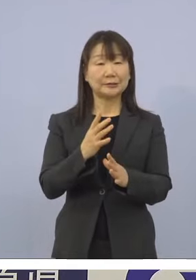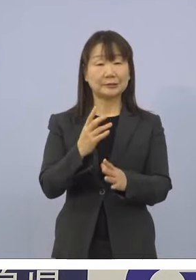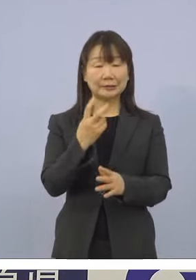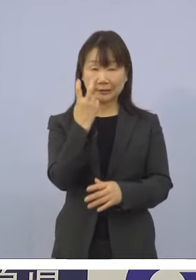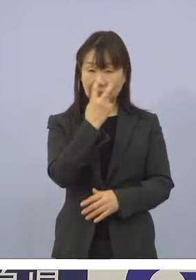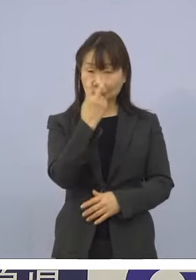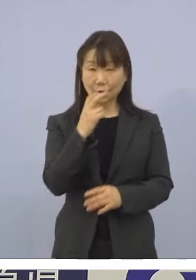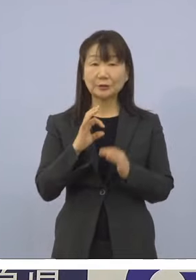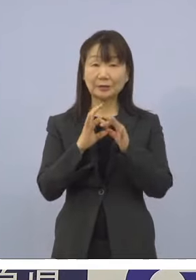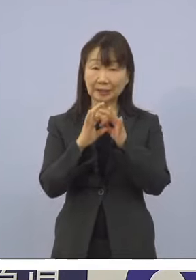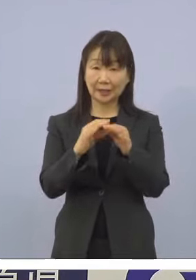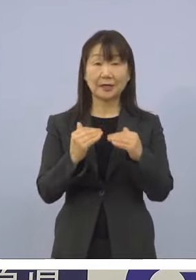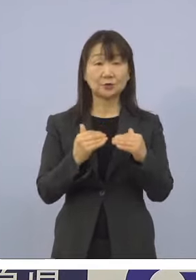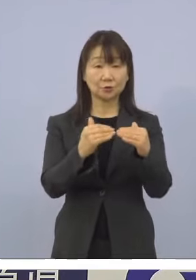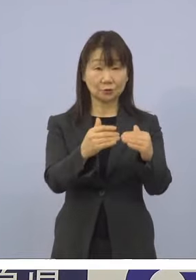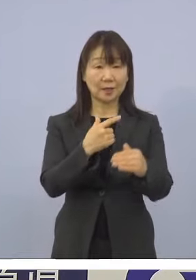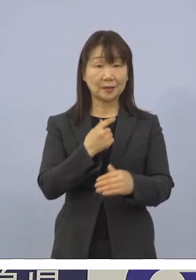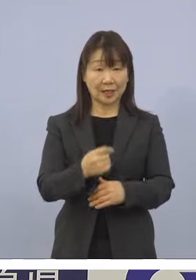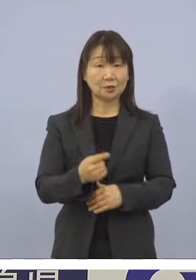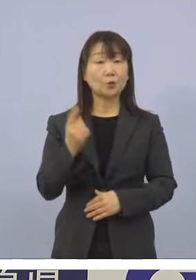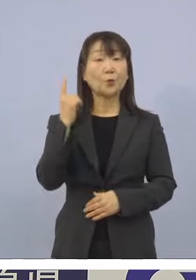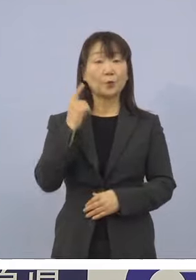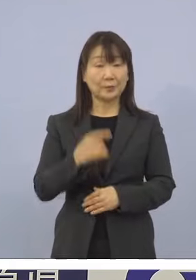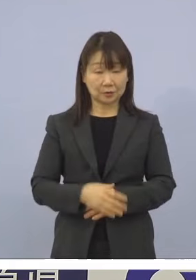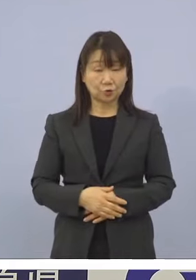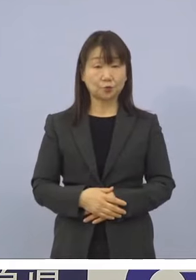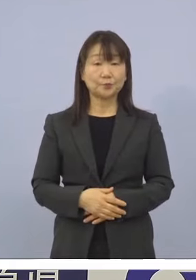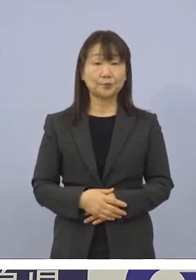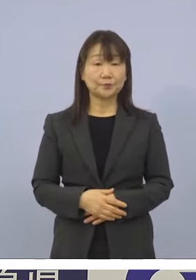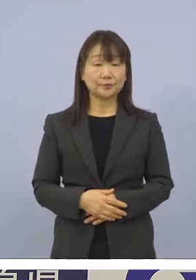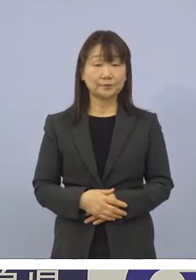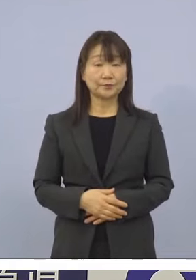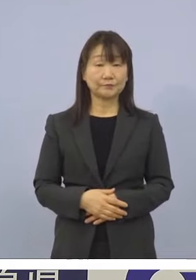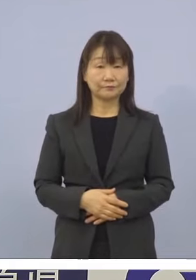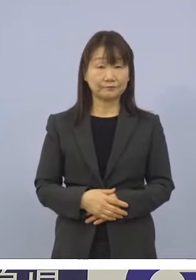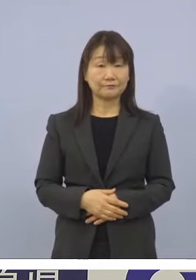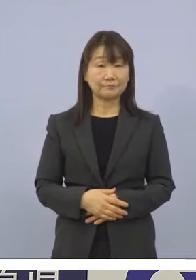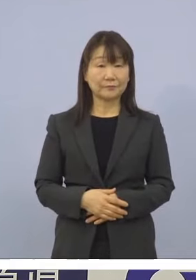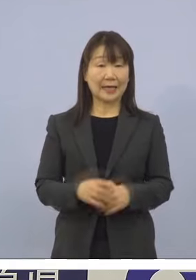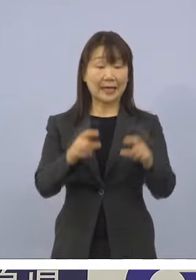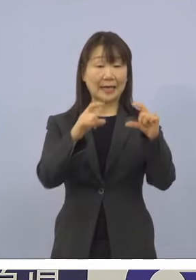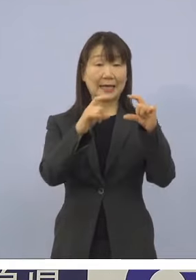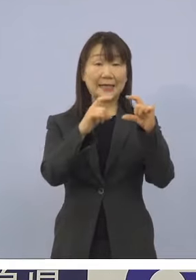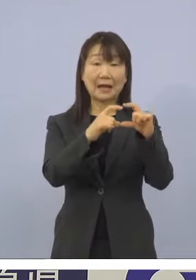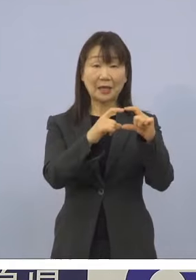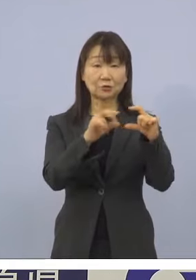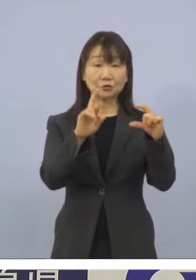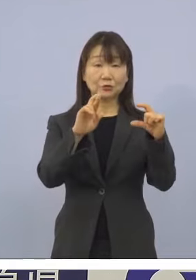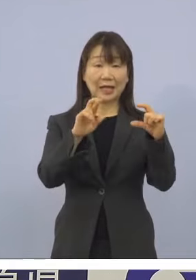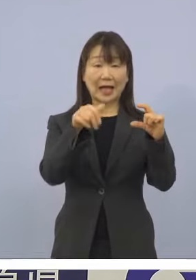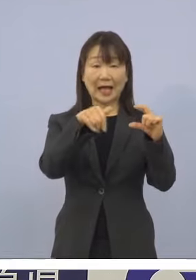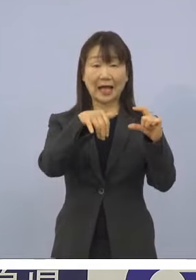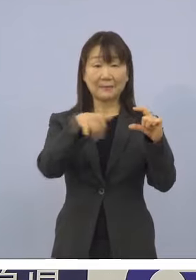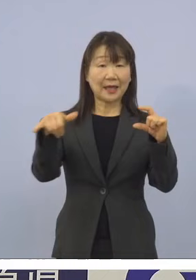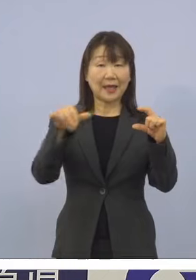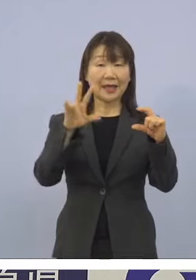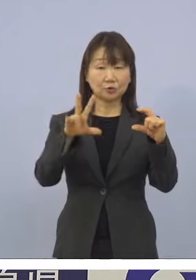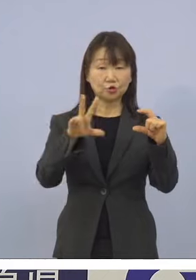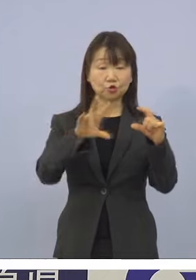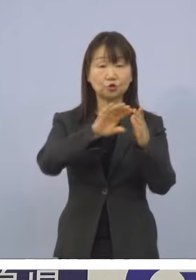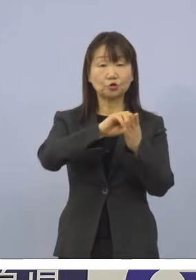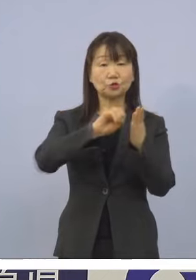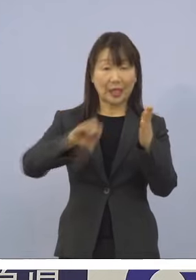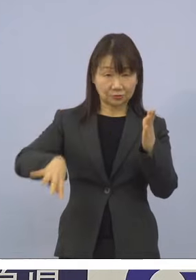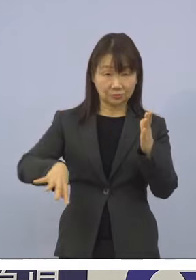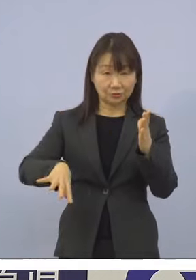進めていきたいと。まあ、本当に普通にね、さっきもラベルレス あのペットボトルの話したけれども、未だ